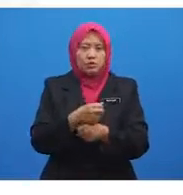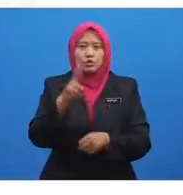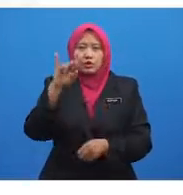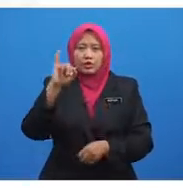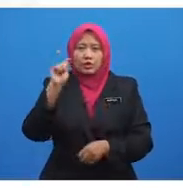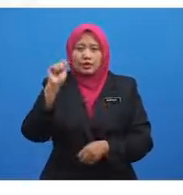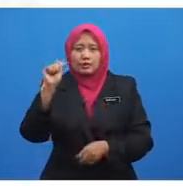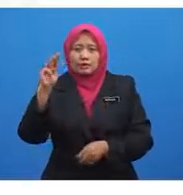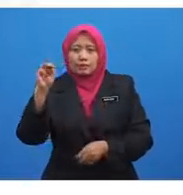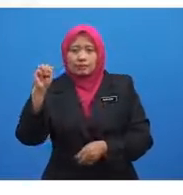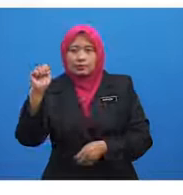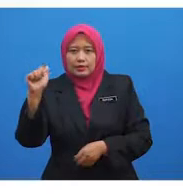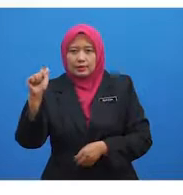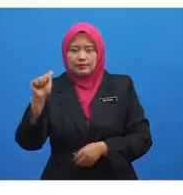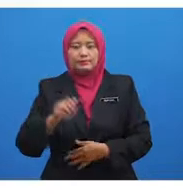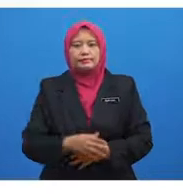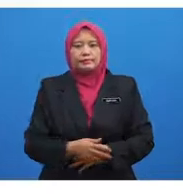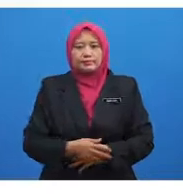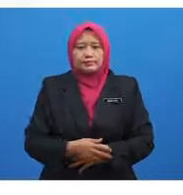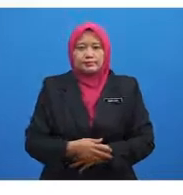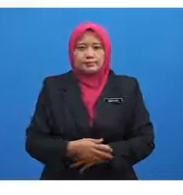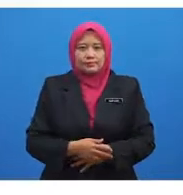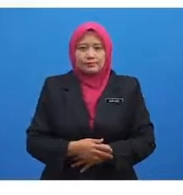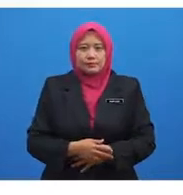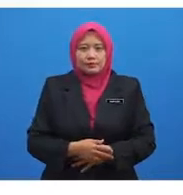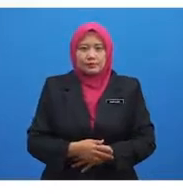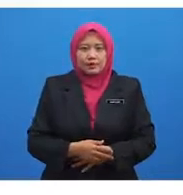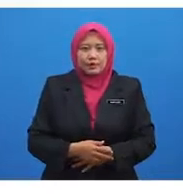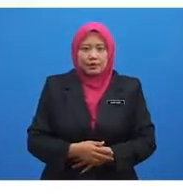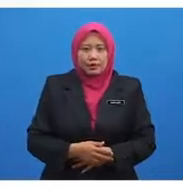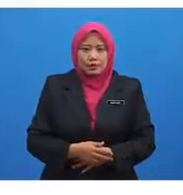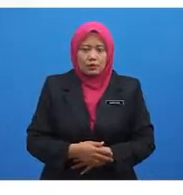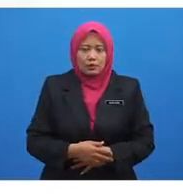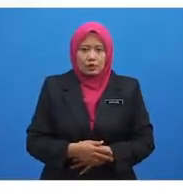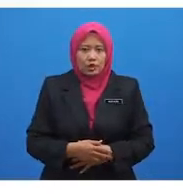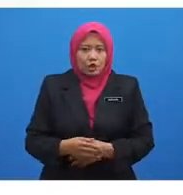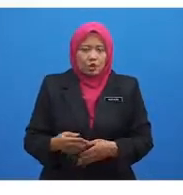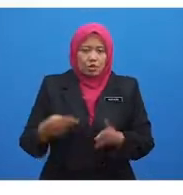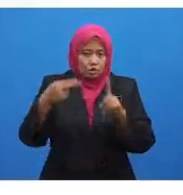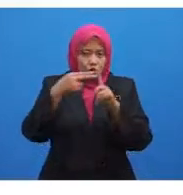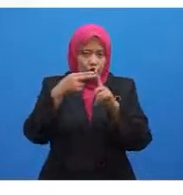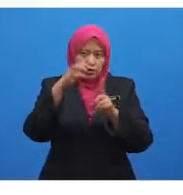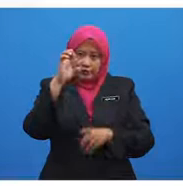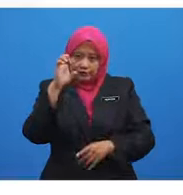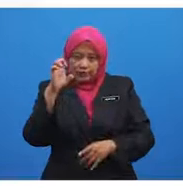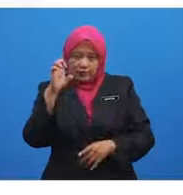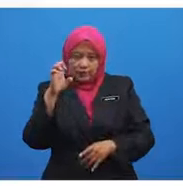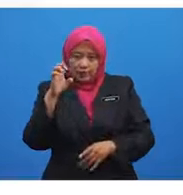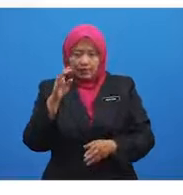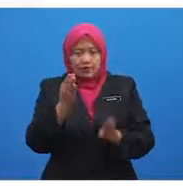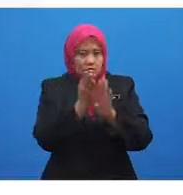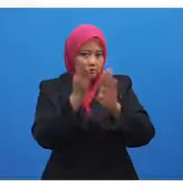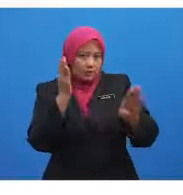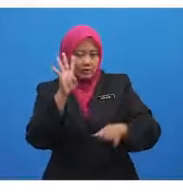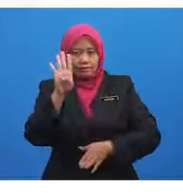tersebut. Begitu juga dengan penggunaan huruf I dalam baris keempat